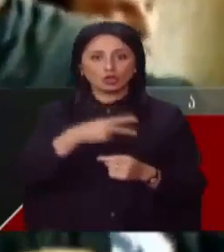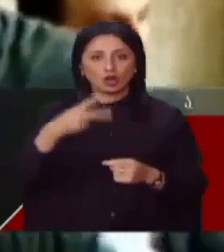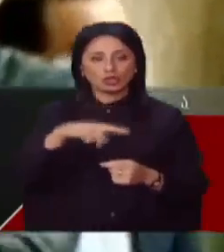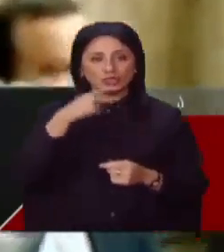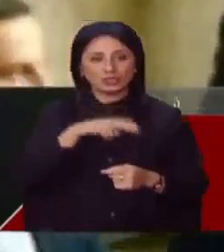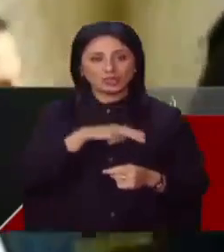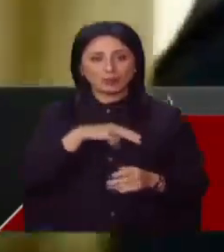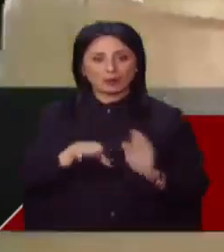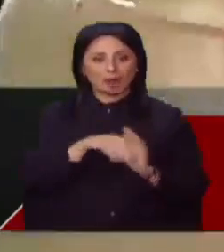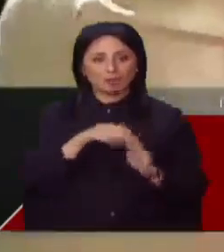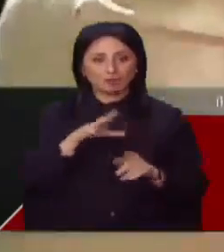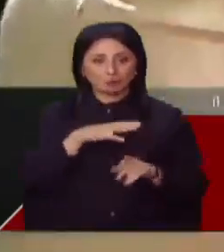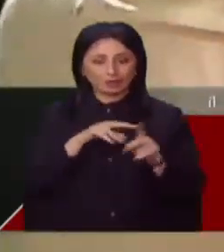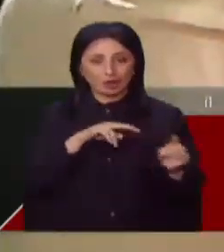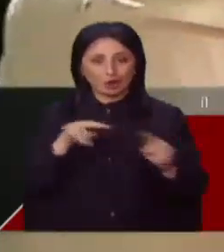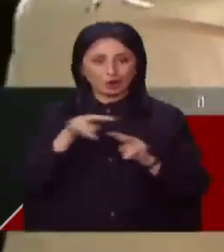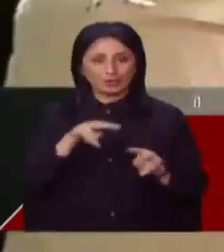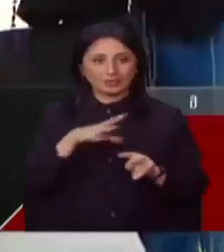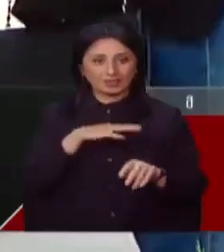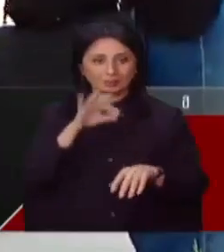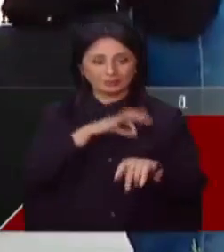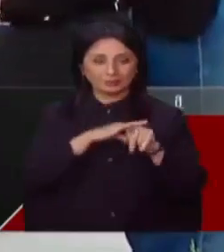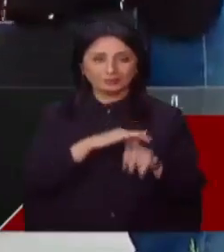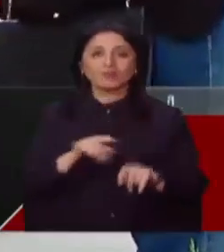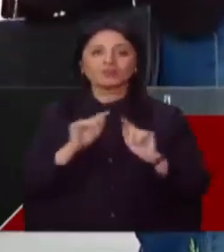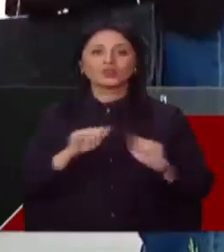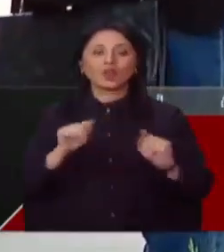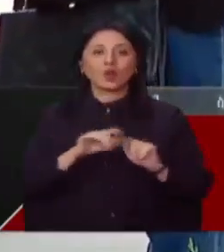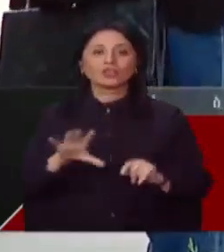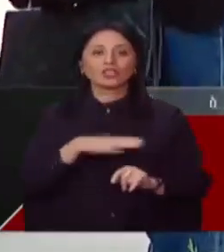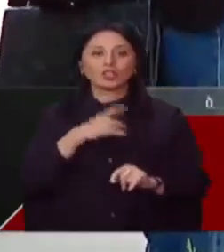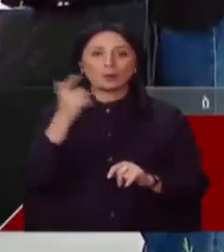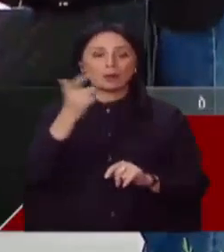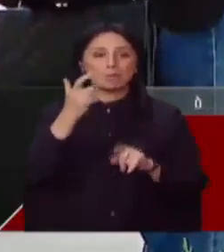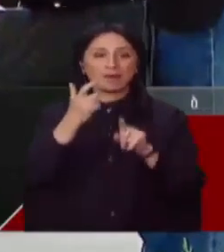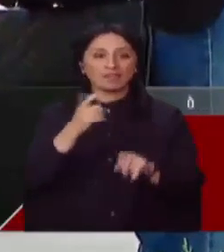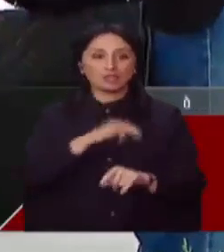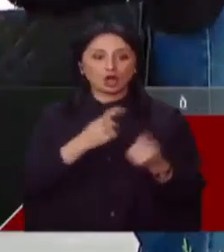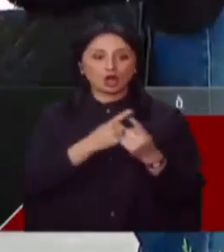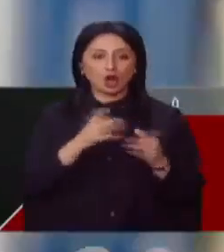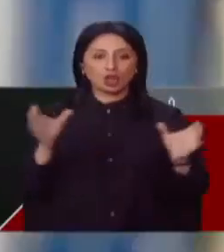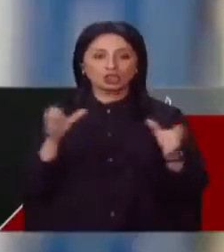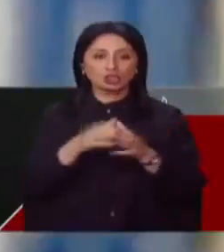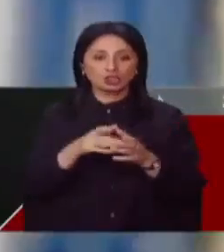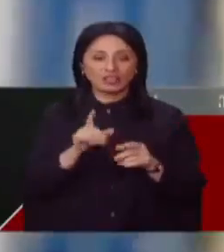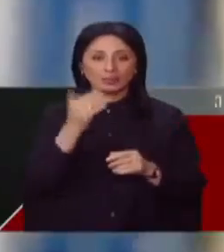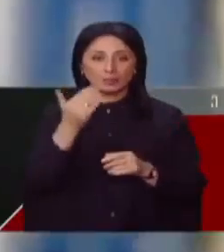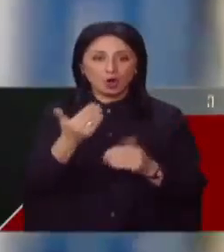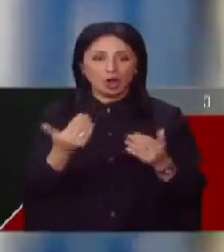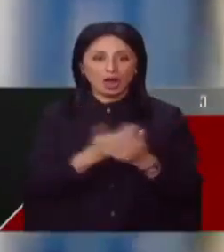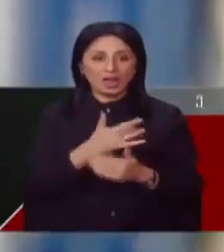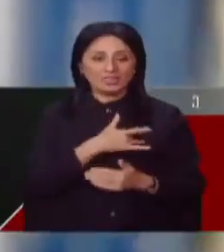2020 წლის საპარლამენტო არჩევნების კოორდინაციისთვის გამოუყო. ოპოზიციის ყოფილი მასპინძელი კოლეგების შეკრებისთვის განკუთვნილ